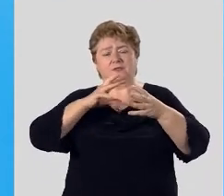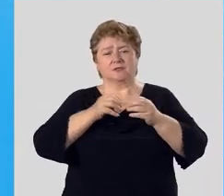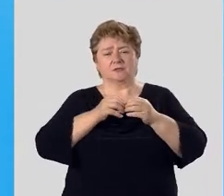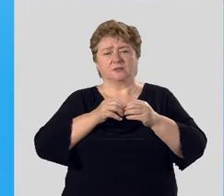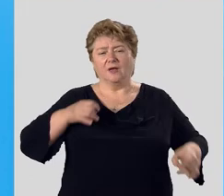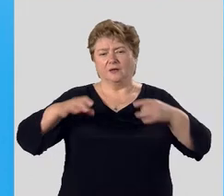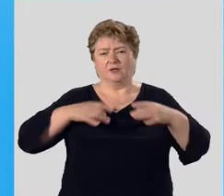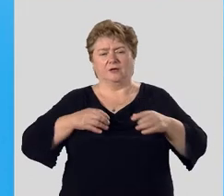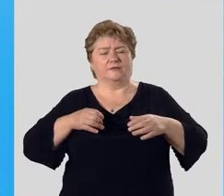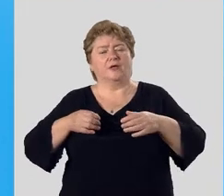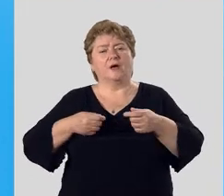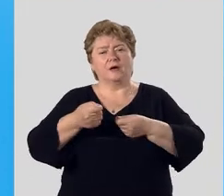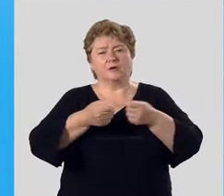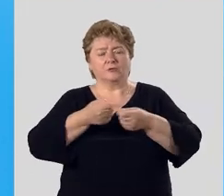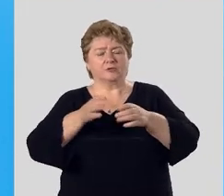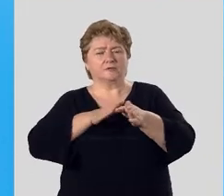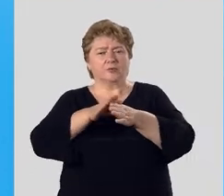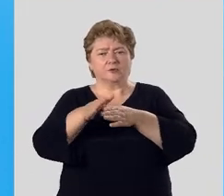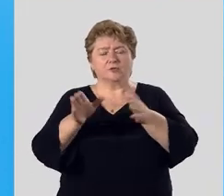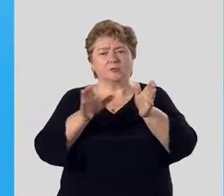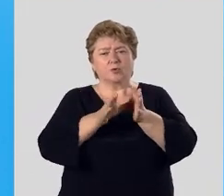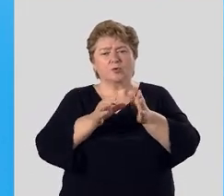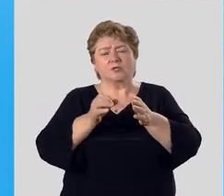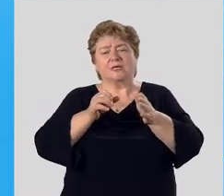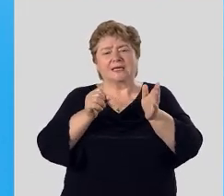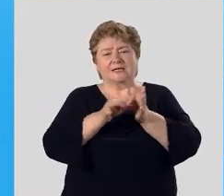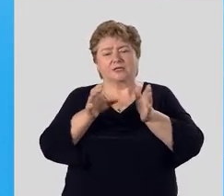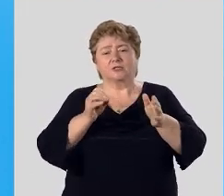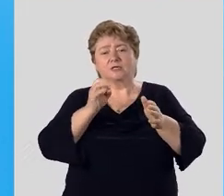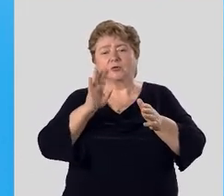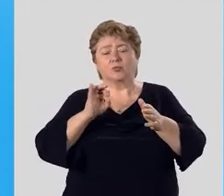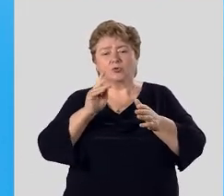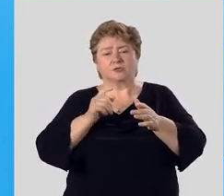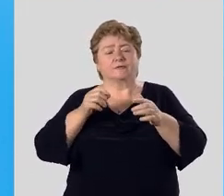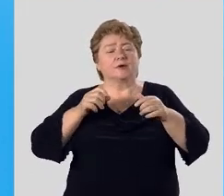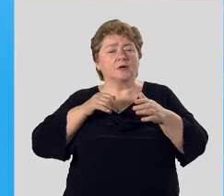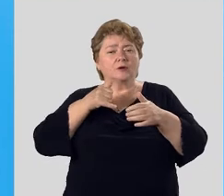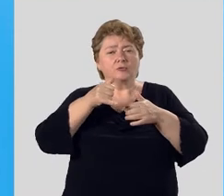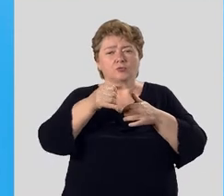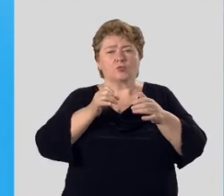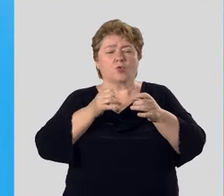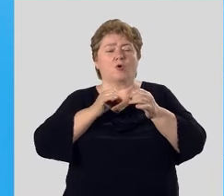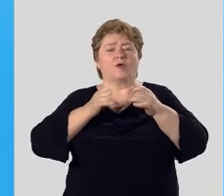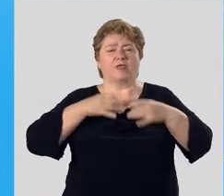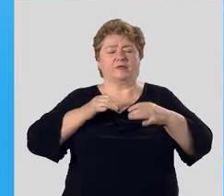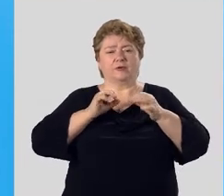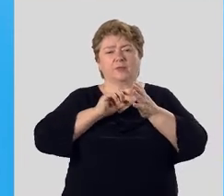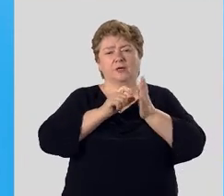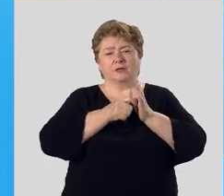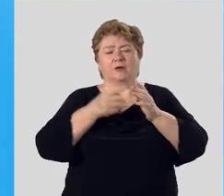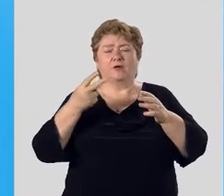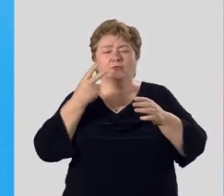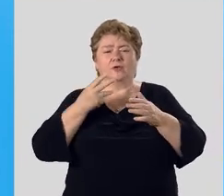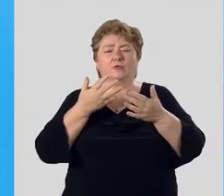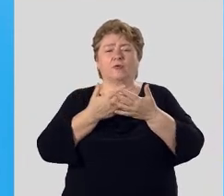целостности. Нервная регуляция осуществляется с помощью электрических импульсов, идущих по нервным клеткам.